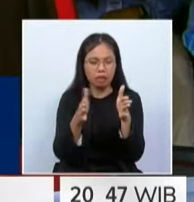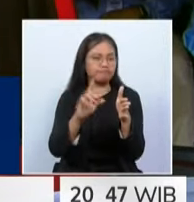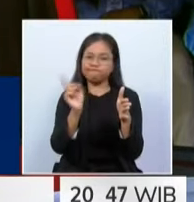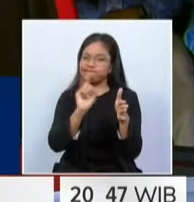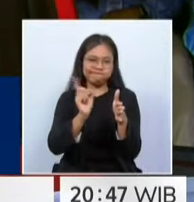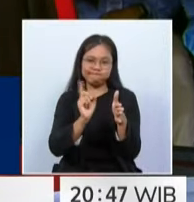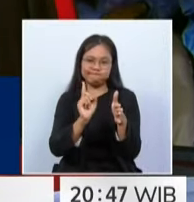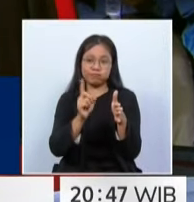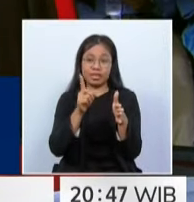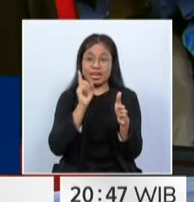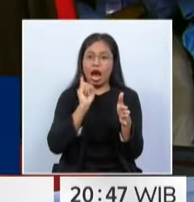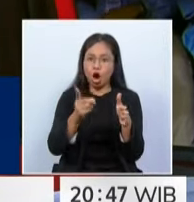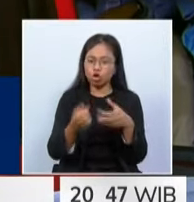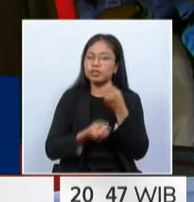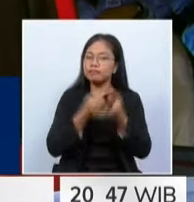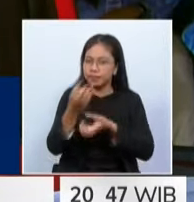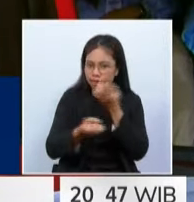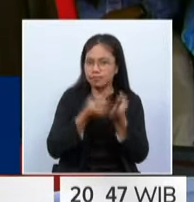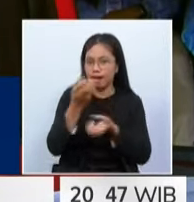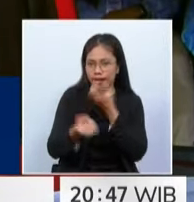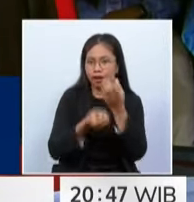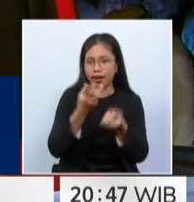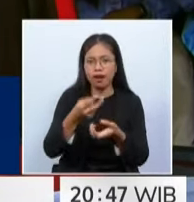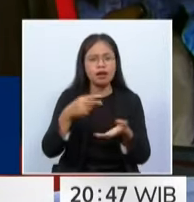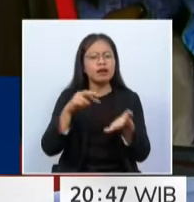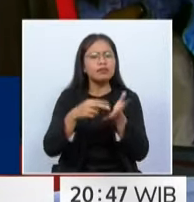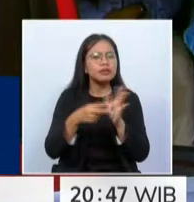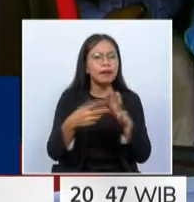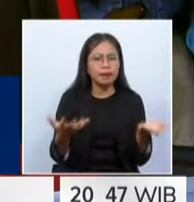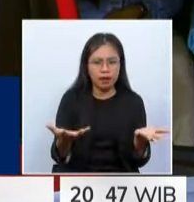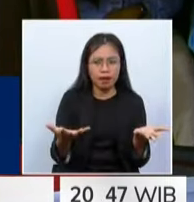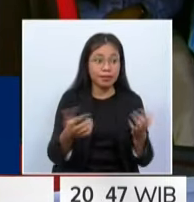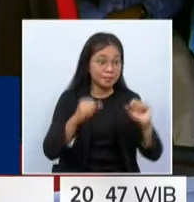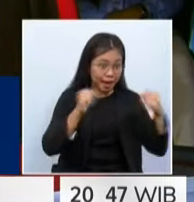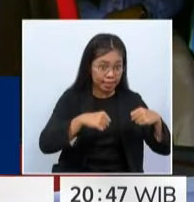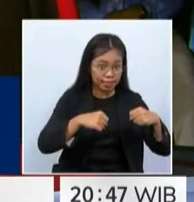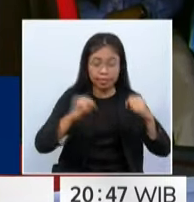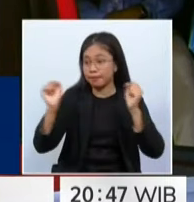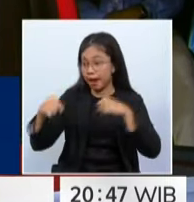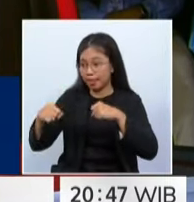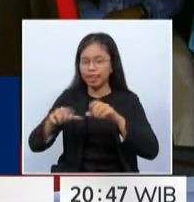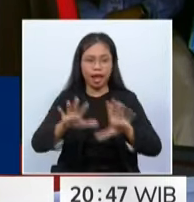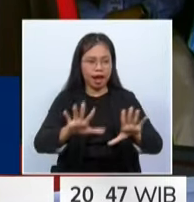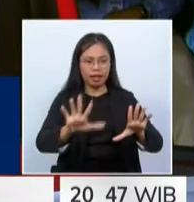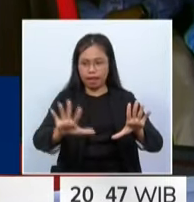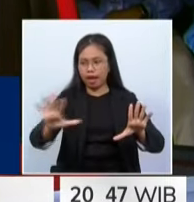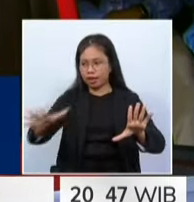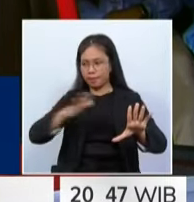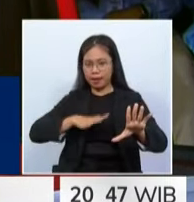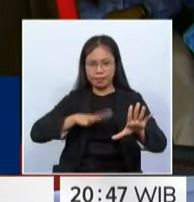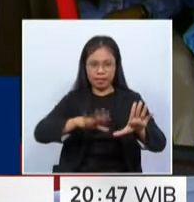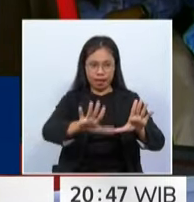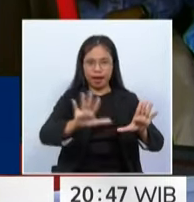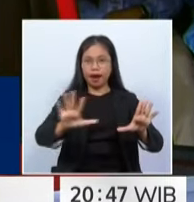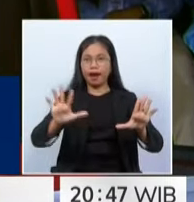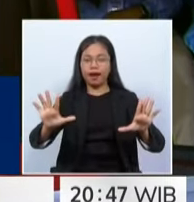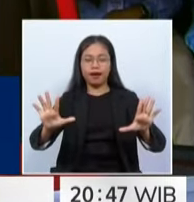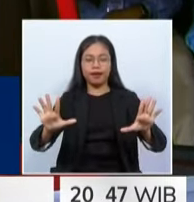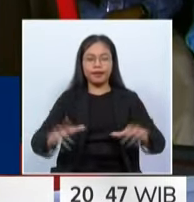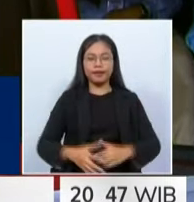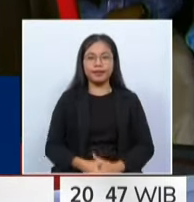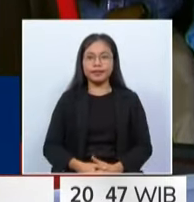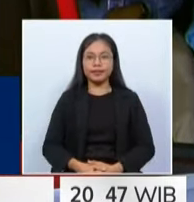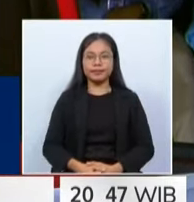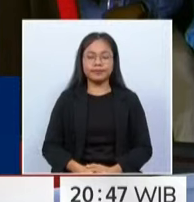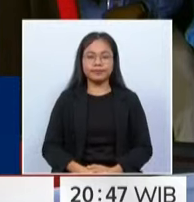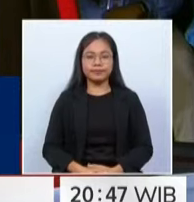dimaksud sepakat ya mohon tenang mohon tenang dan kesempatan